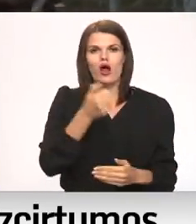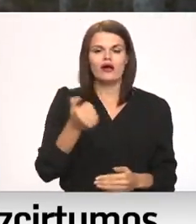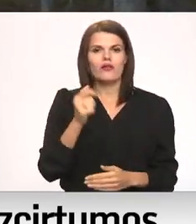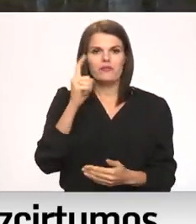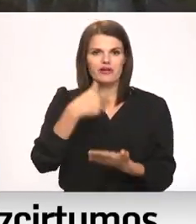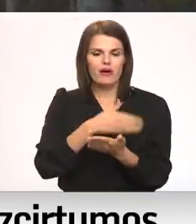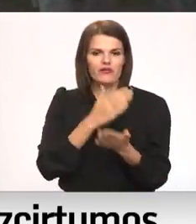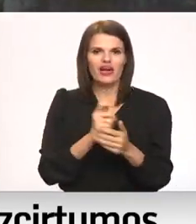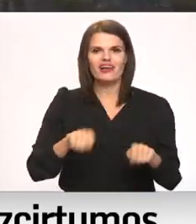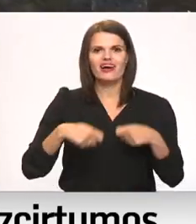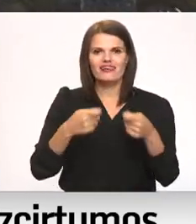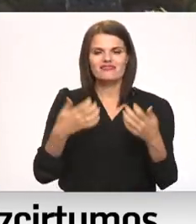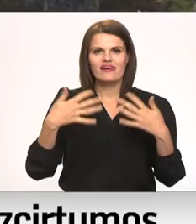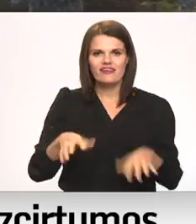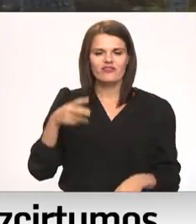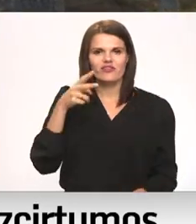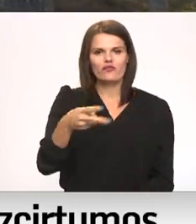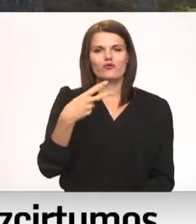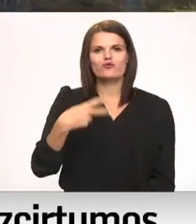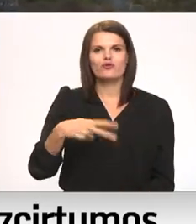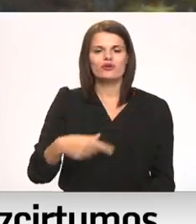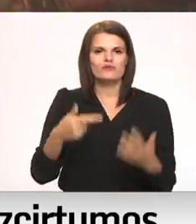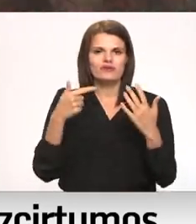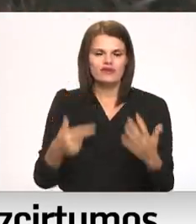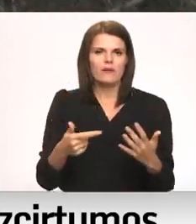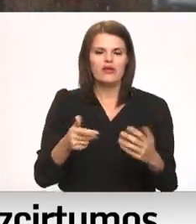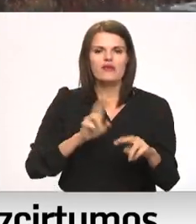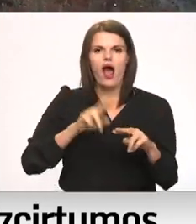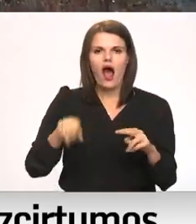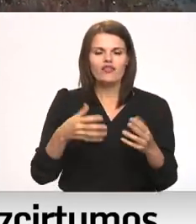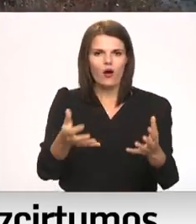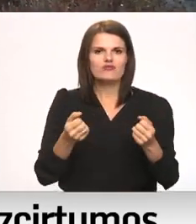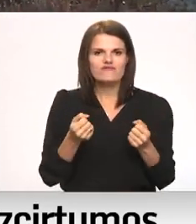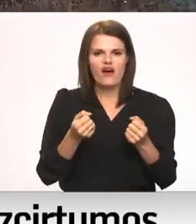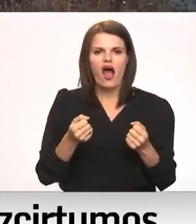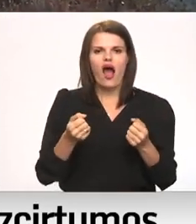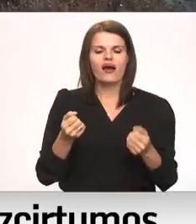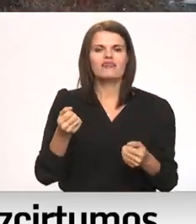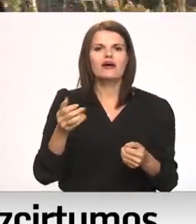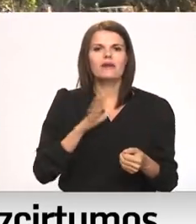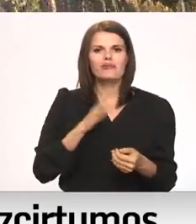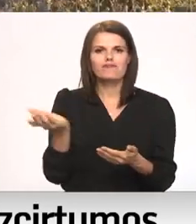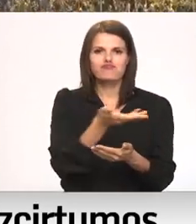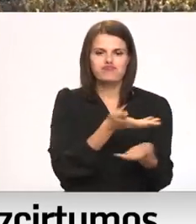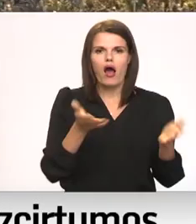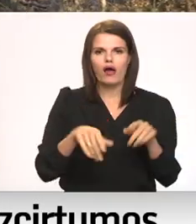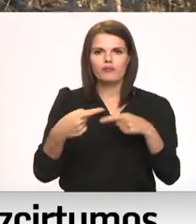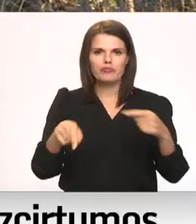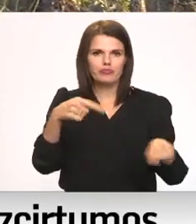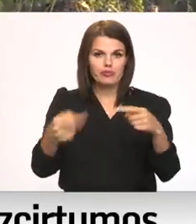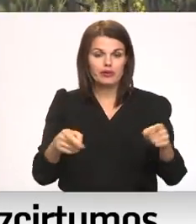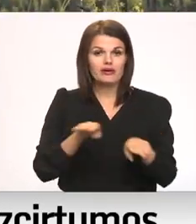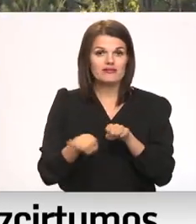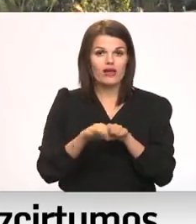pusē izsniegtas jau 2272 atļaujas vākt ciršanas atliekas izcirtumos. Salīdzinājumā